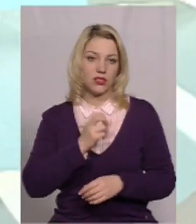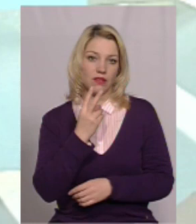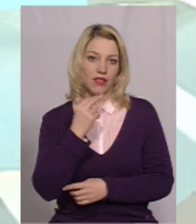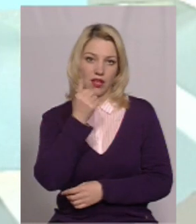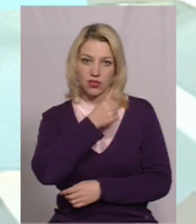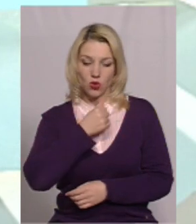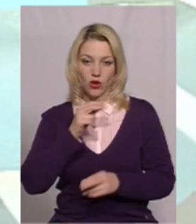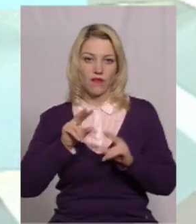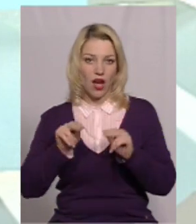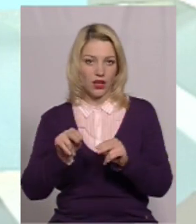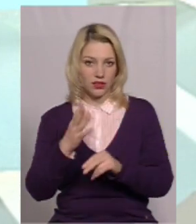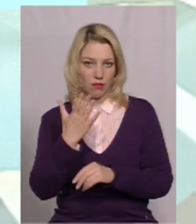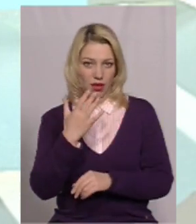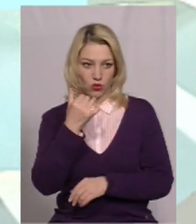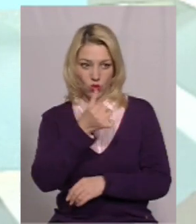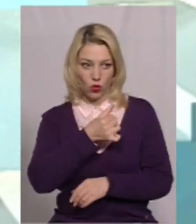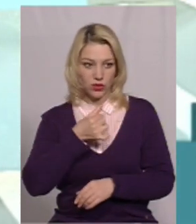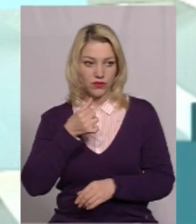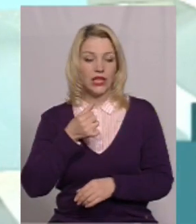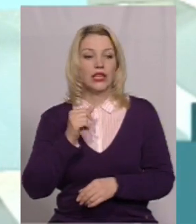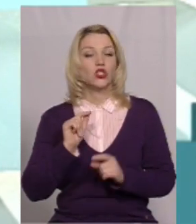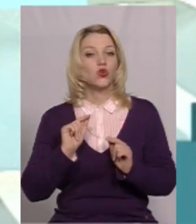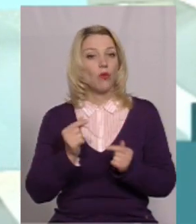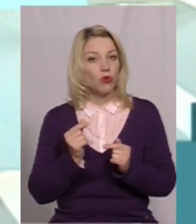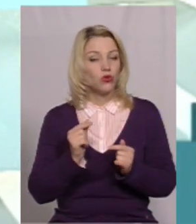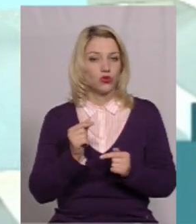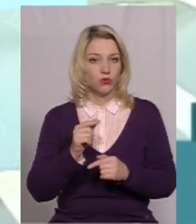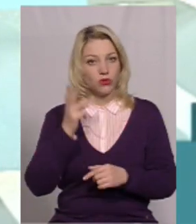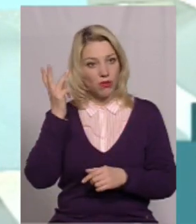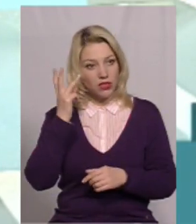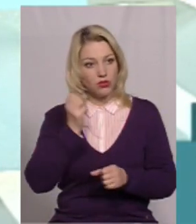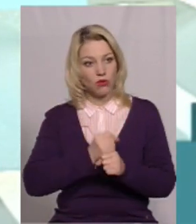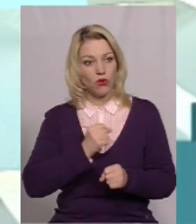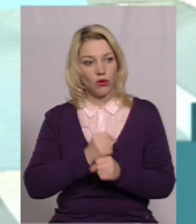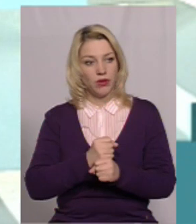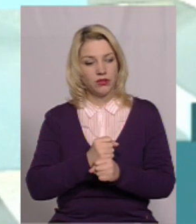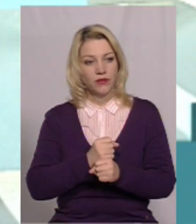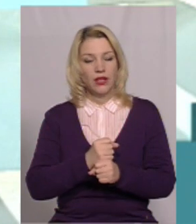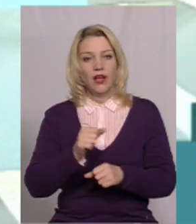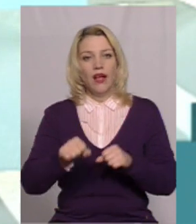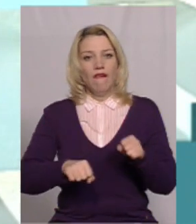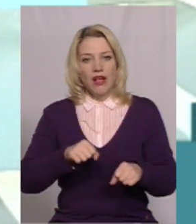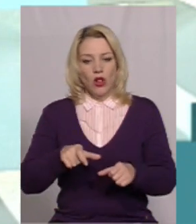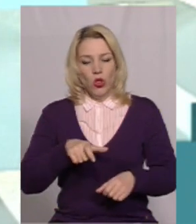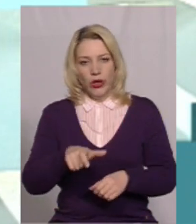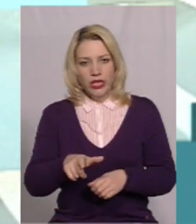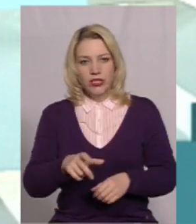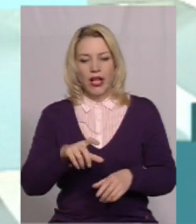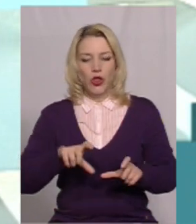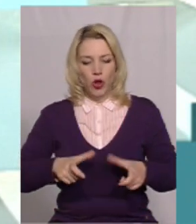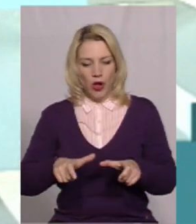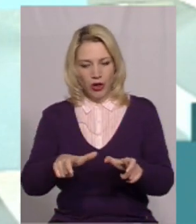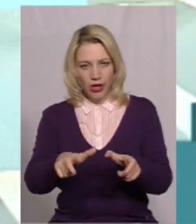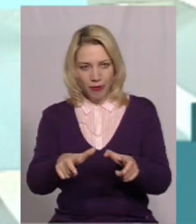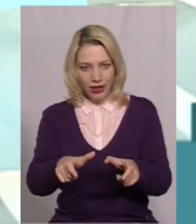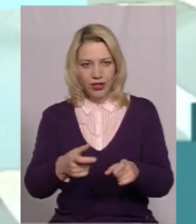років, гарантія 5 років. Чому в Хмельницькому роблять велодоріжки з тротуарної